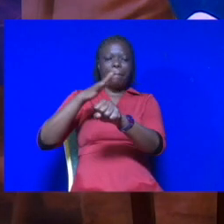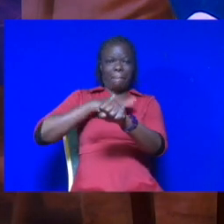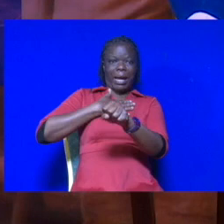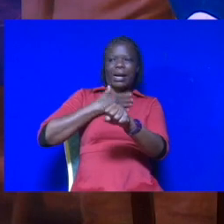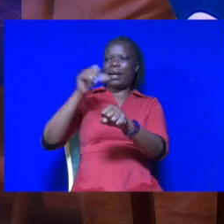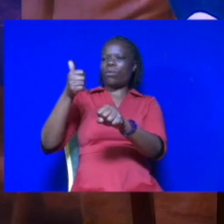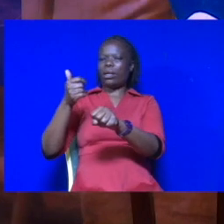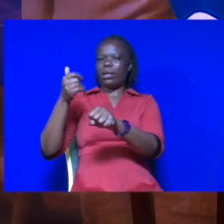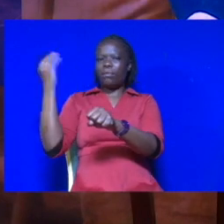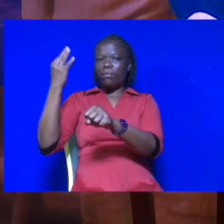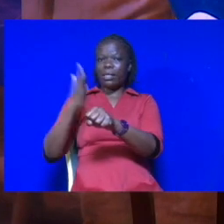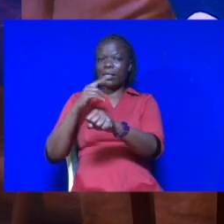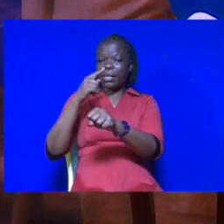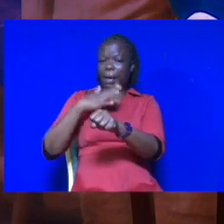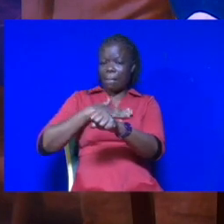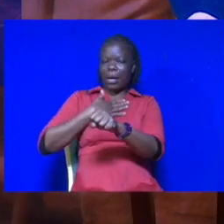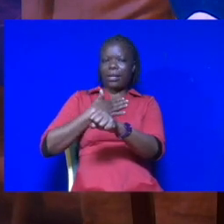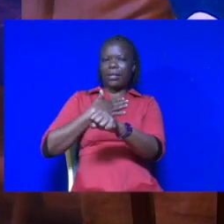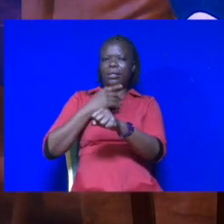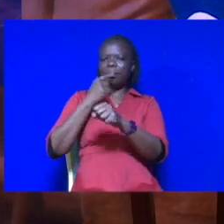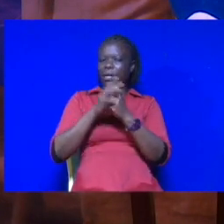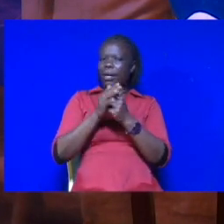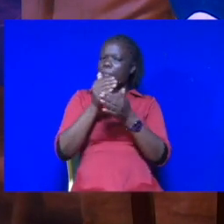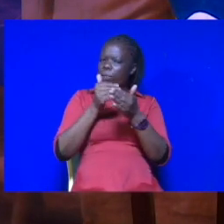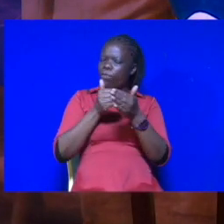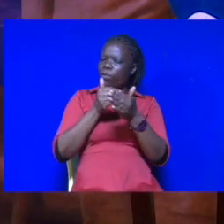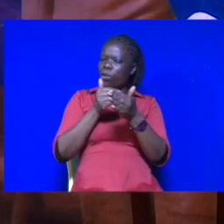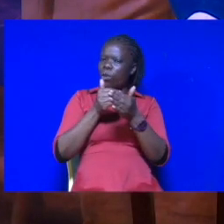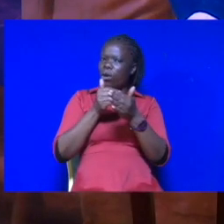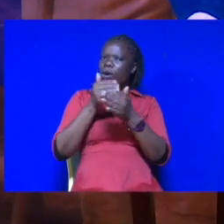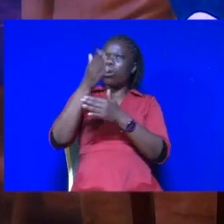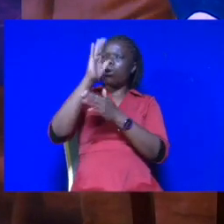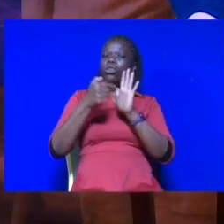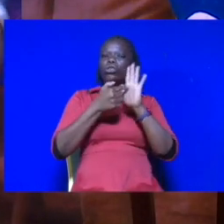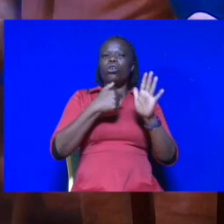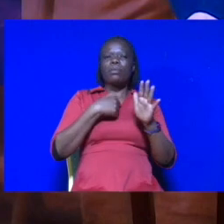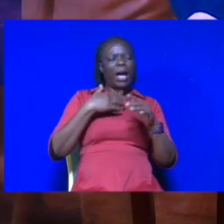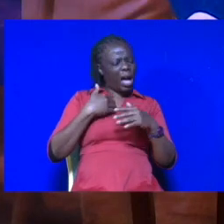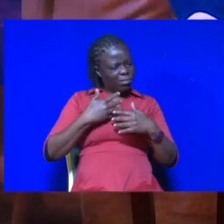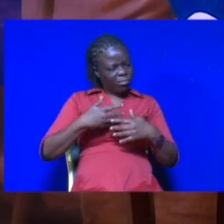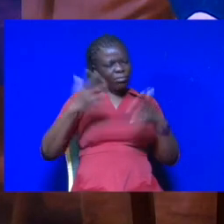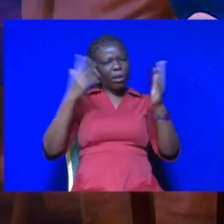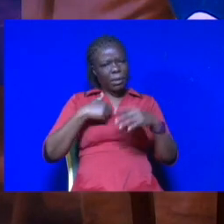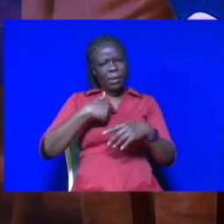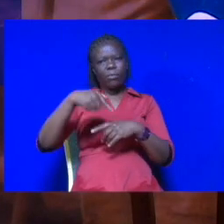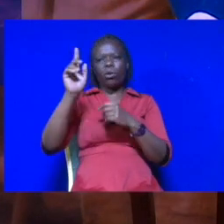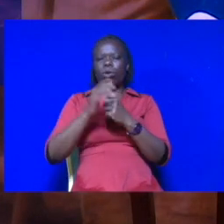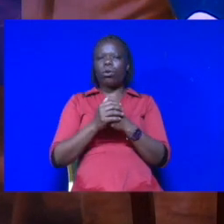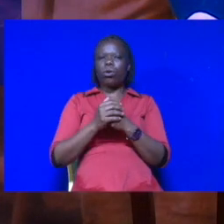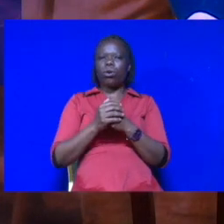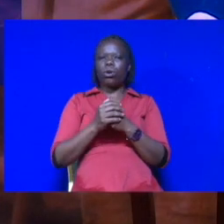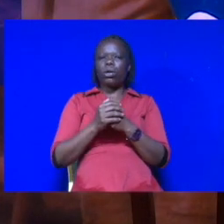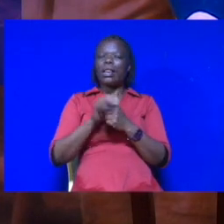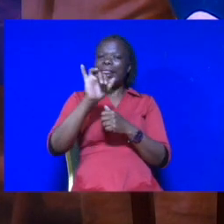kwangu. Mchungaji yule akasema, kwanza Mungu amenionyesha usiku nisiende hii safari. Akasema nenda, mimi nitaenda siku nyingine. Ile